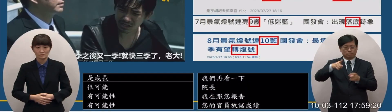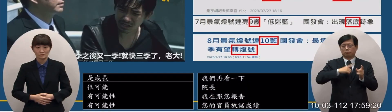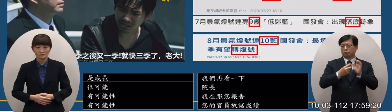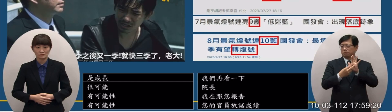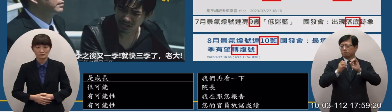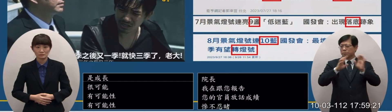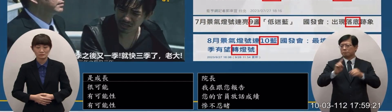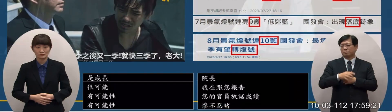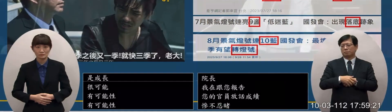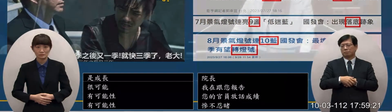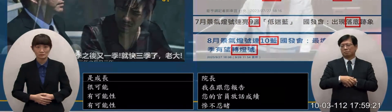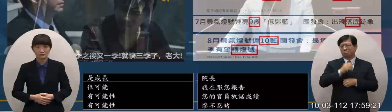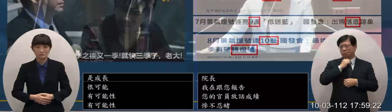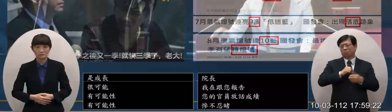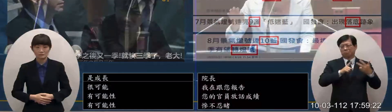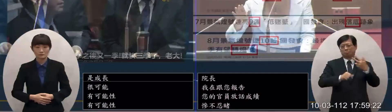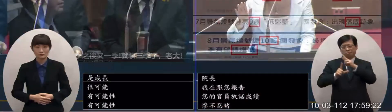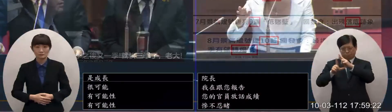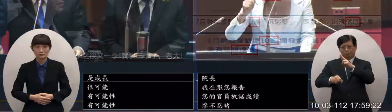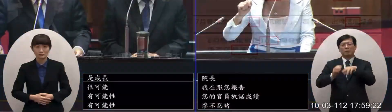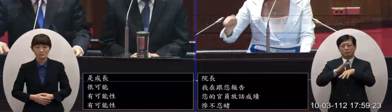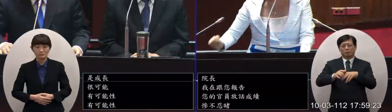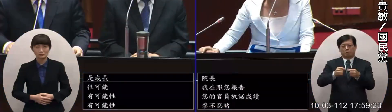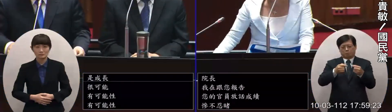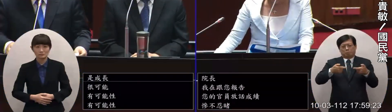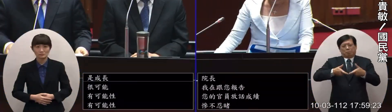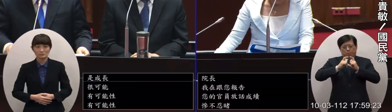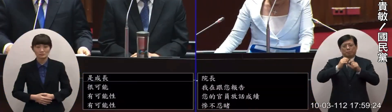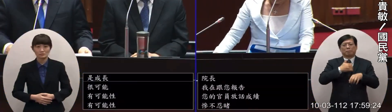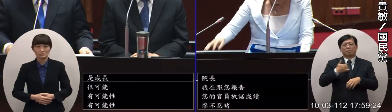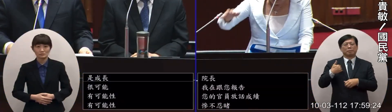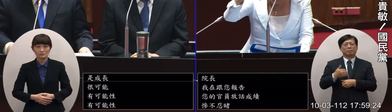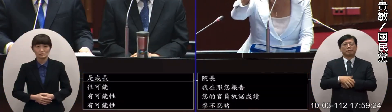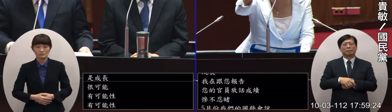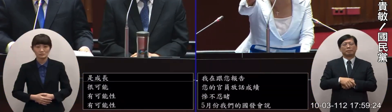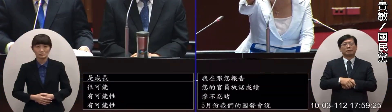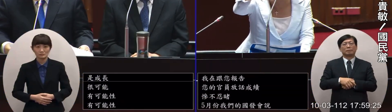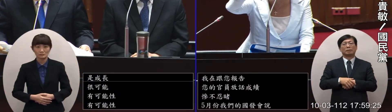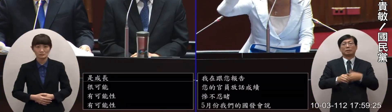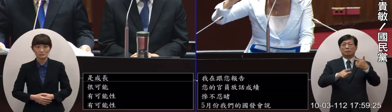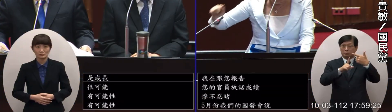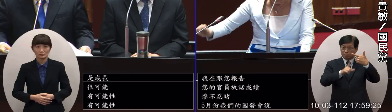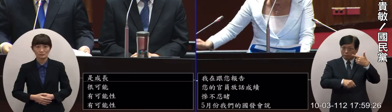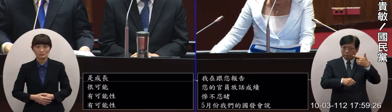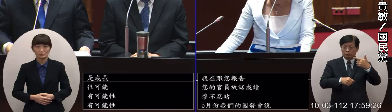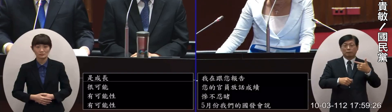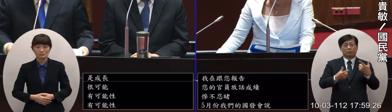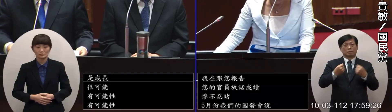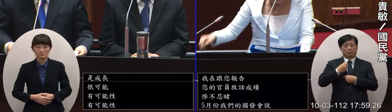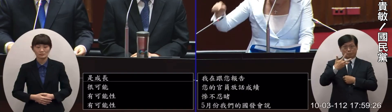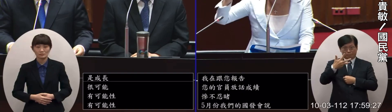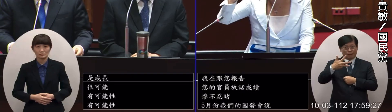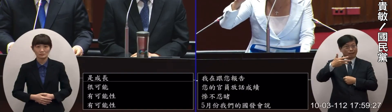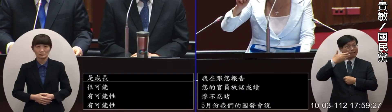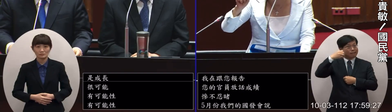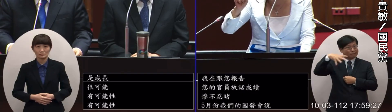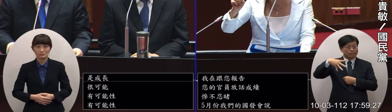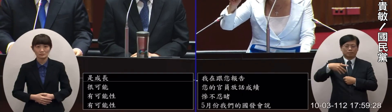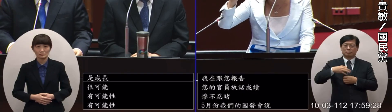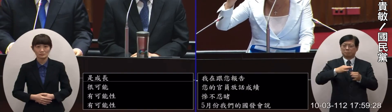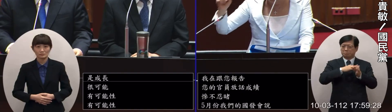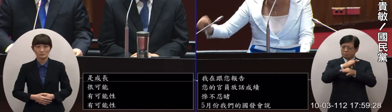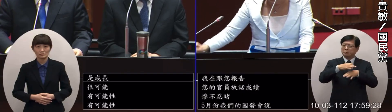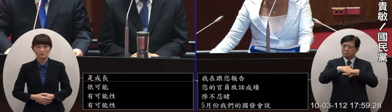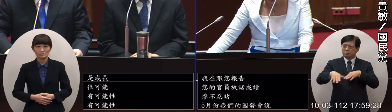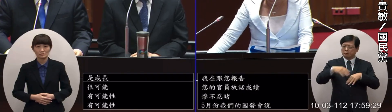说下半年呐、啊、会逐季回升嘛、啊。到六月份八蓝的时候呢，说景